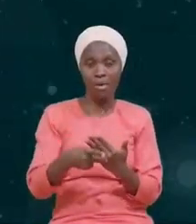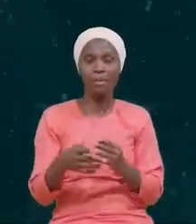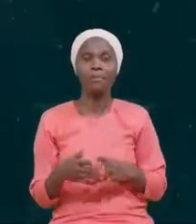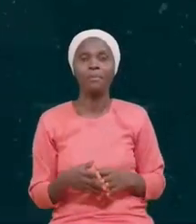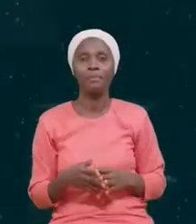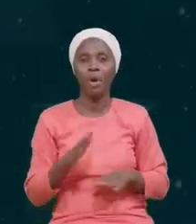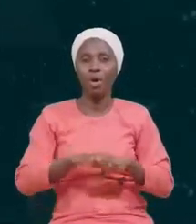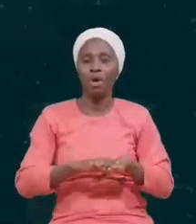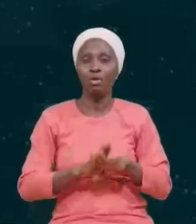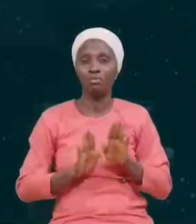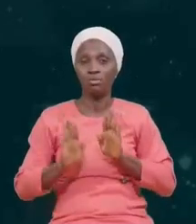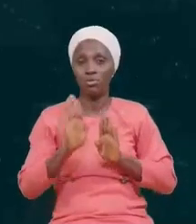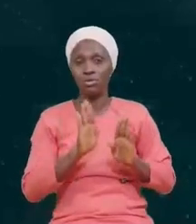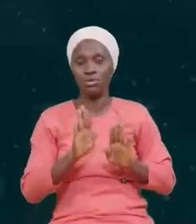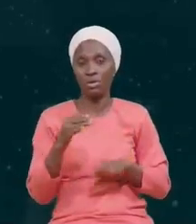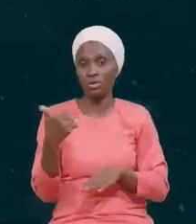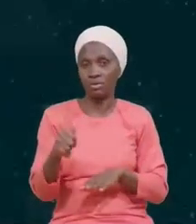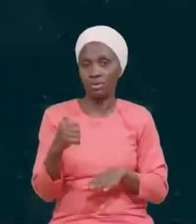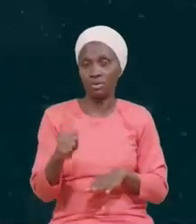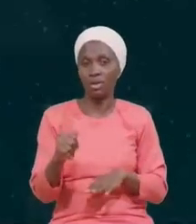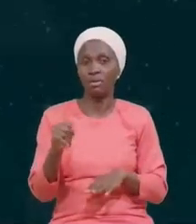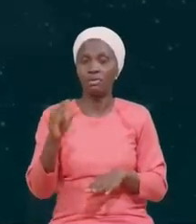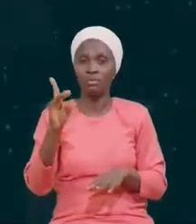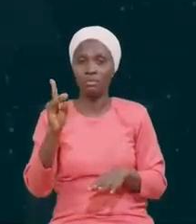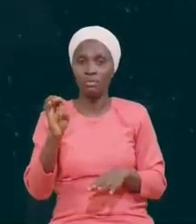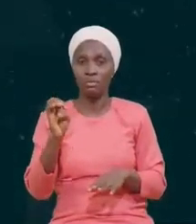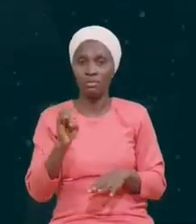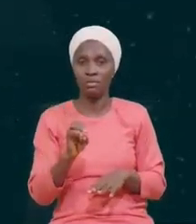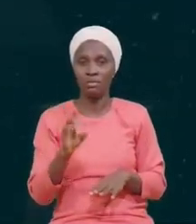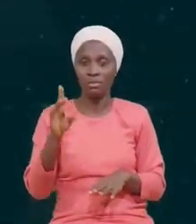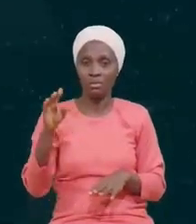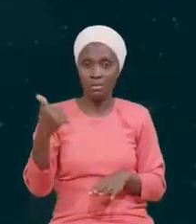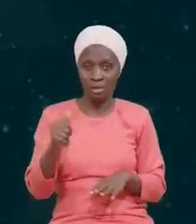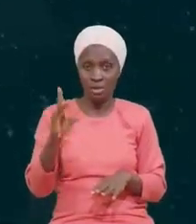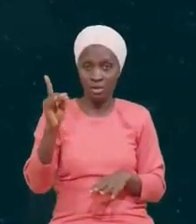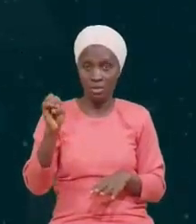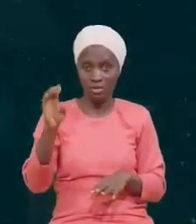le dimanche 3 décembre vers 23